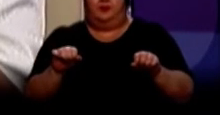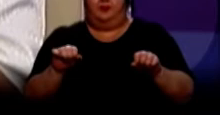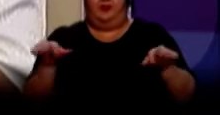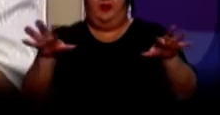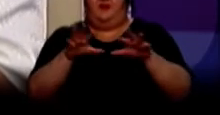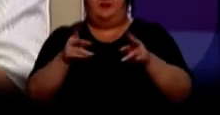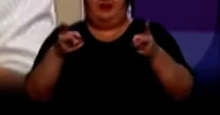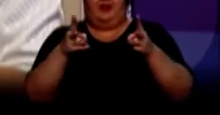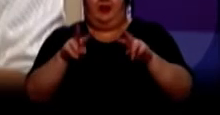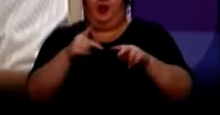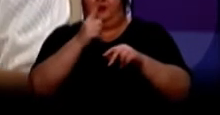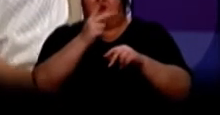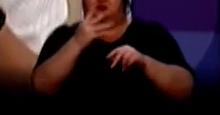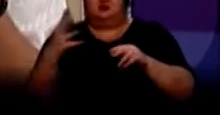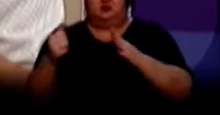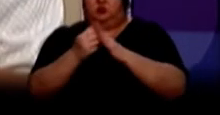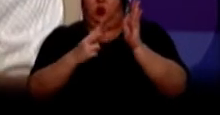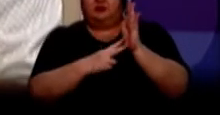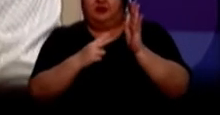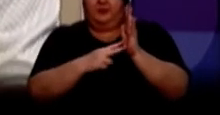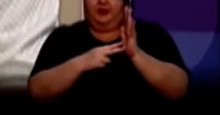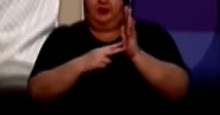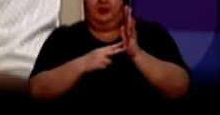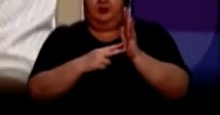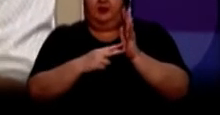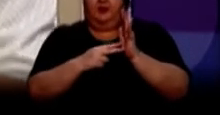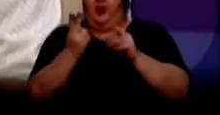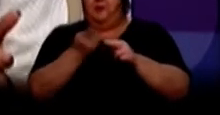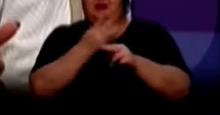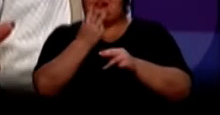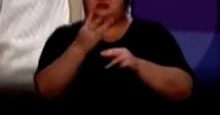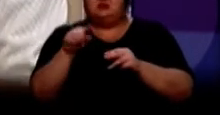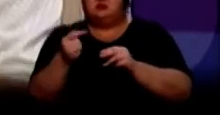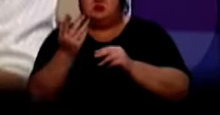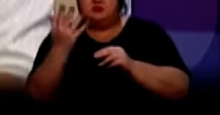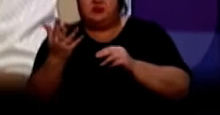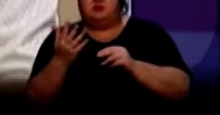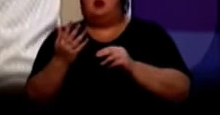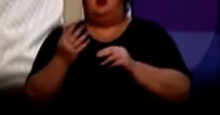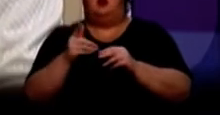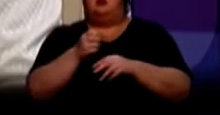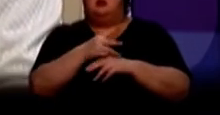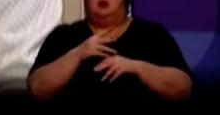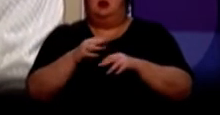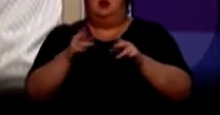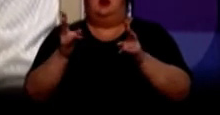можемо сортувати. Та? Це якщо дуже просто, та? Тому що за видами сміття треба там розбиратися. Ті ж самі